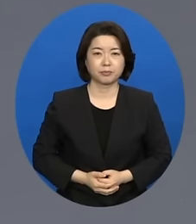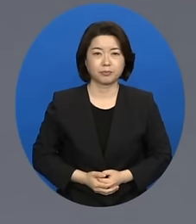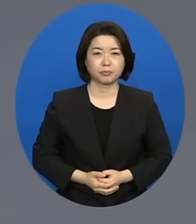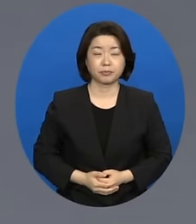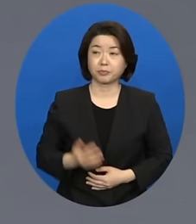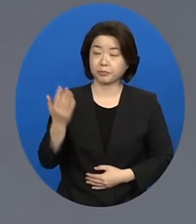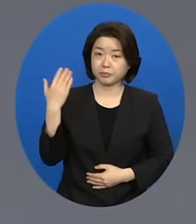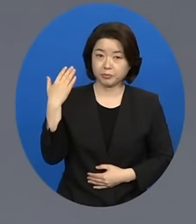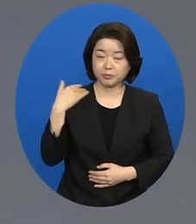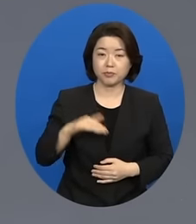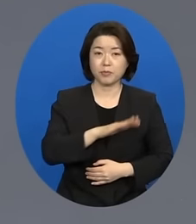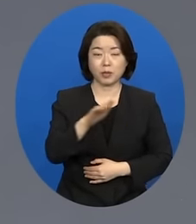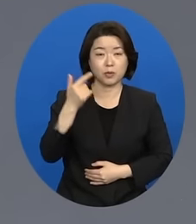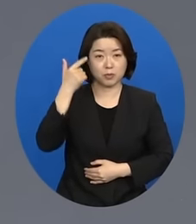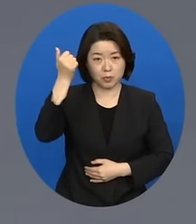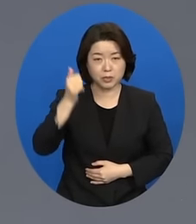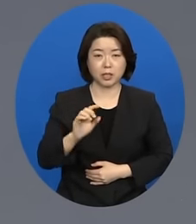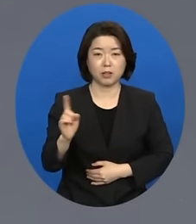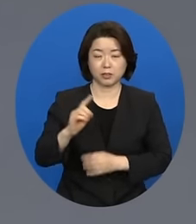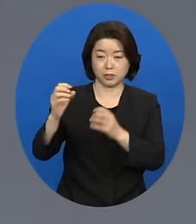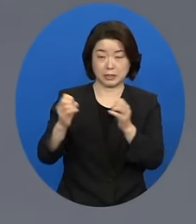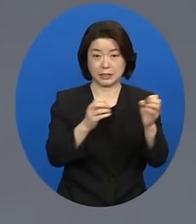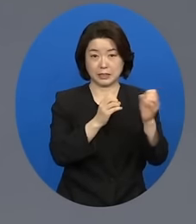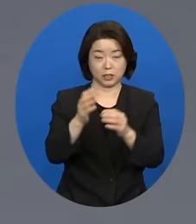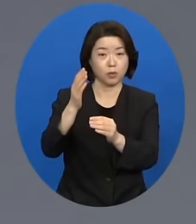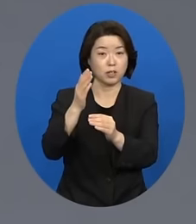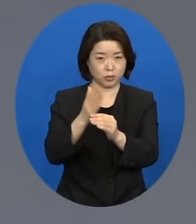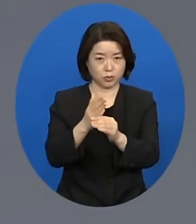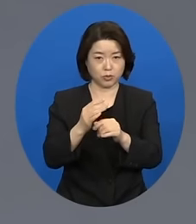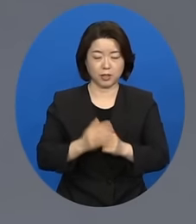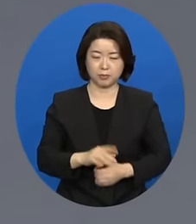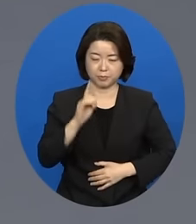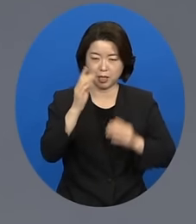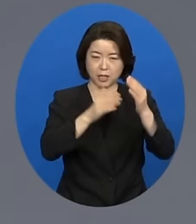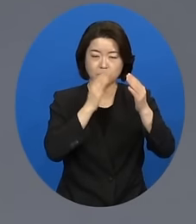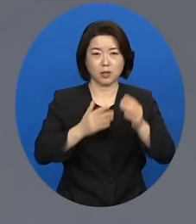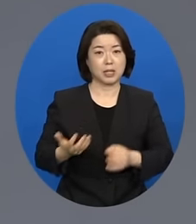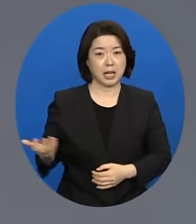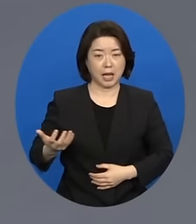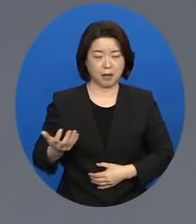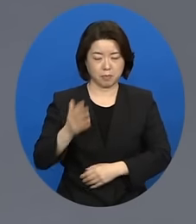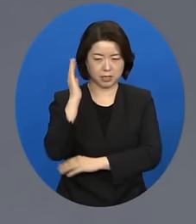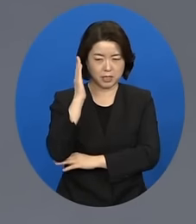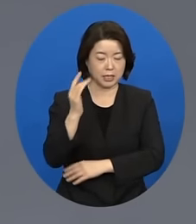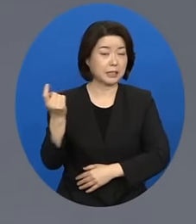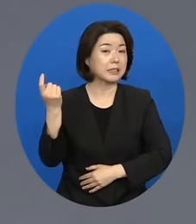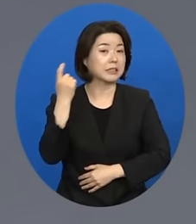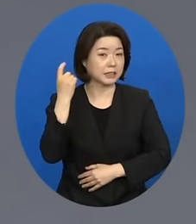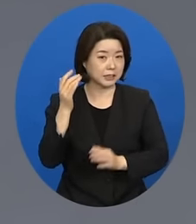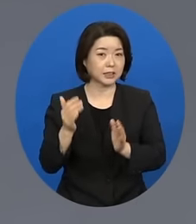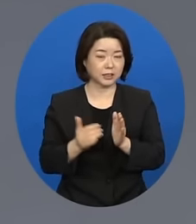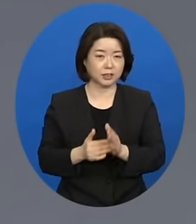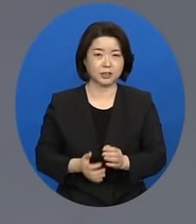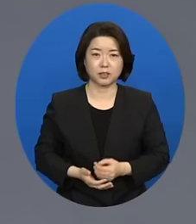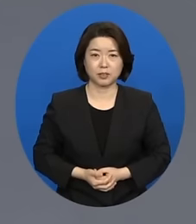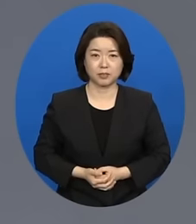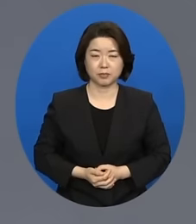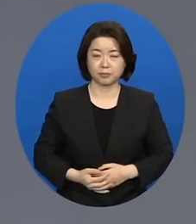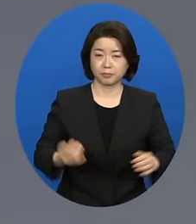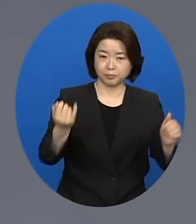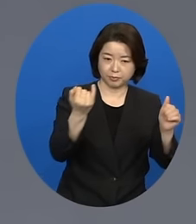얼마 전에 우리 목사님과 어떤 대화를 하다가 한 성도님의 아픈 사연을 들었어요.